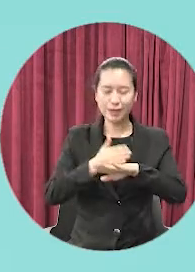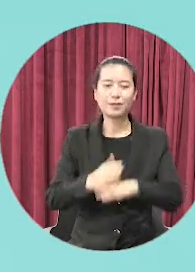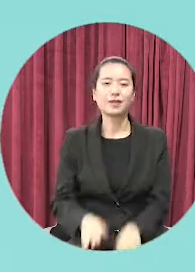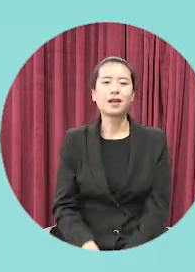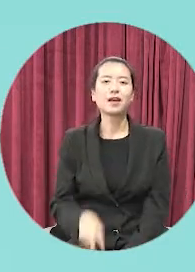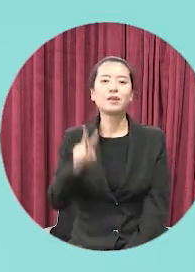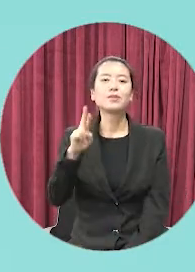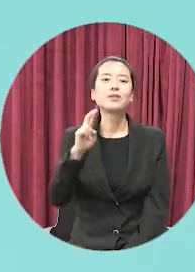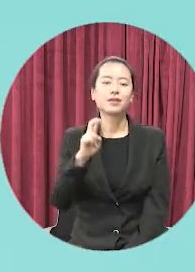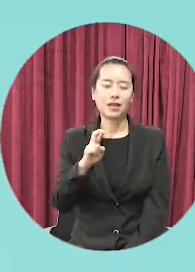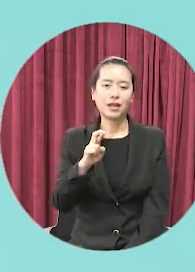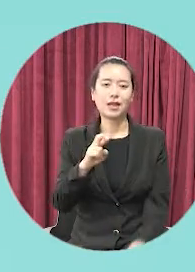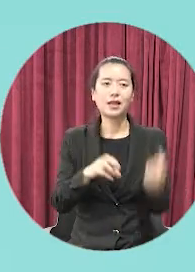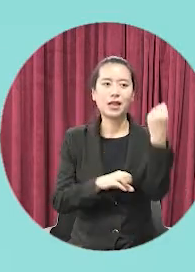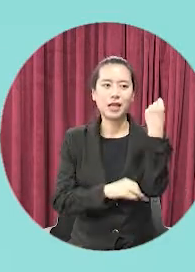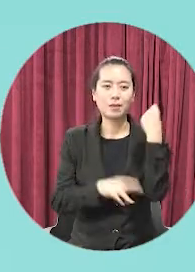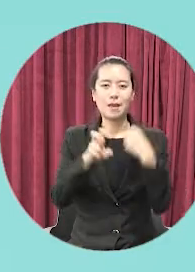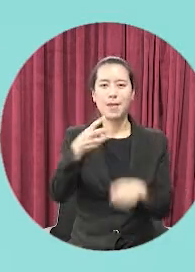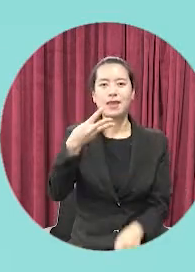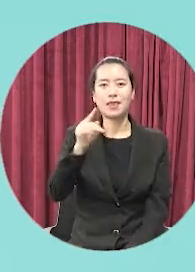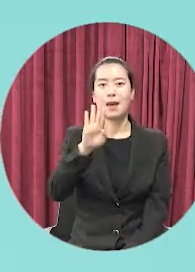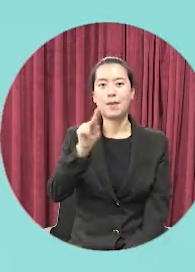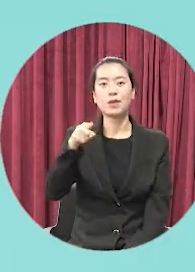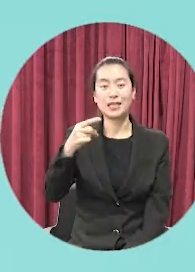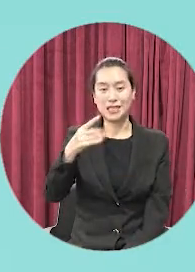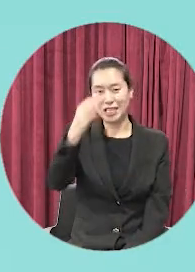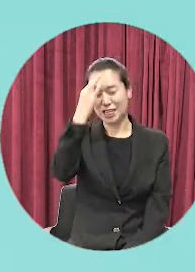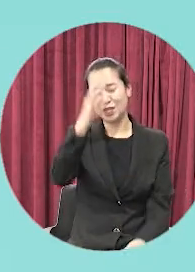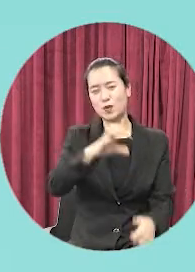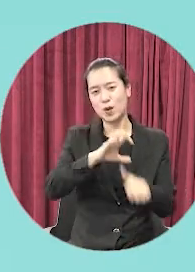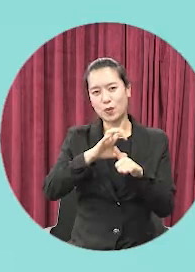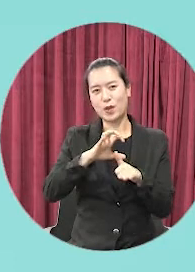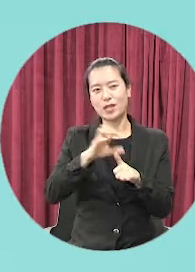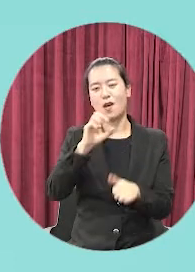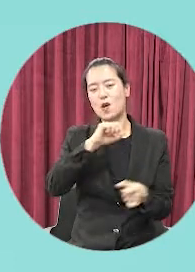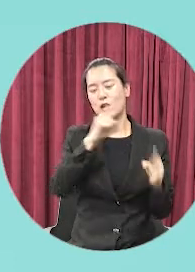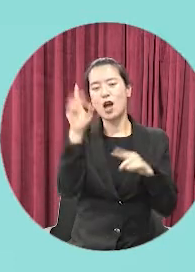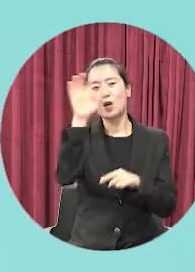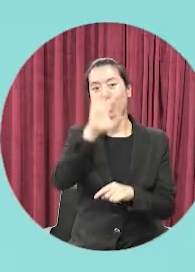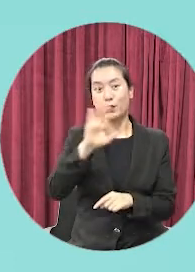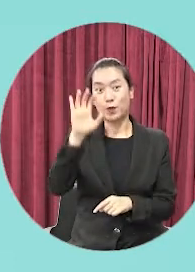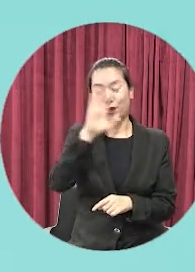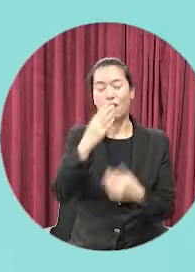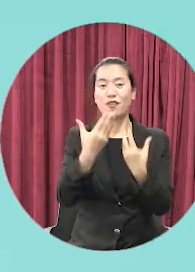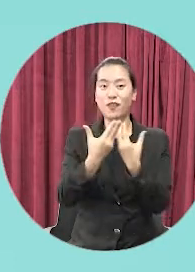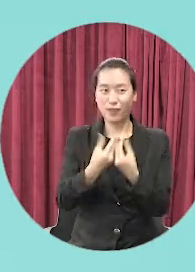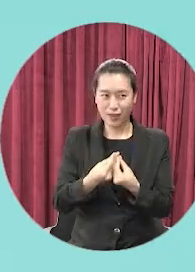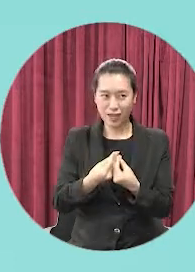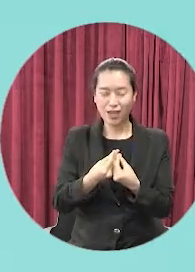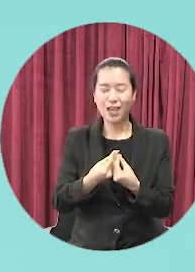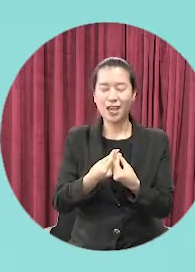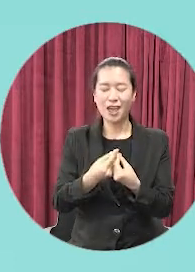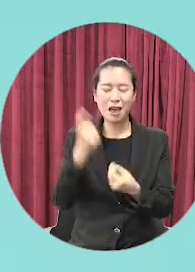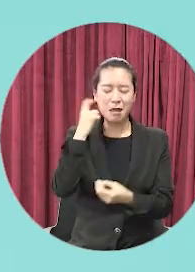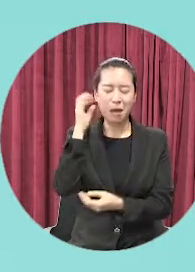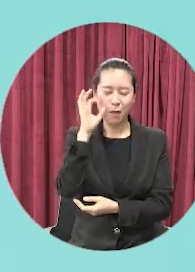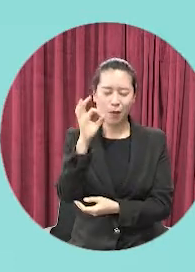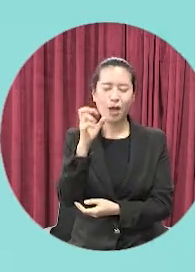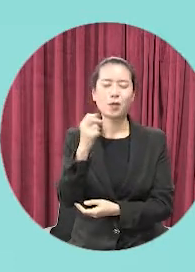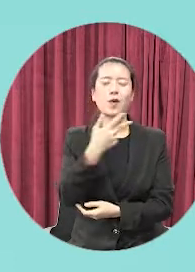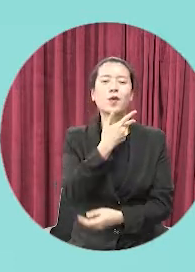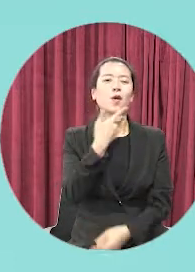VR 기반과 메타버스를 활용한 어떤 재활 실증 사례라든지 또 앞으로의 연구에